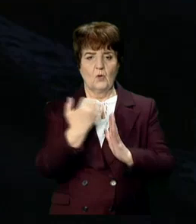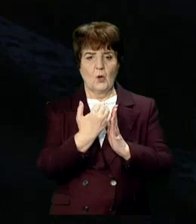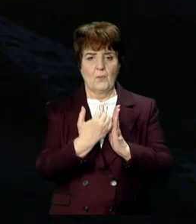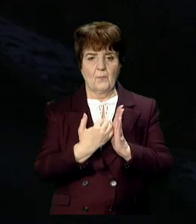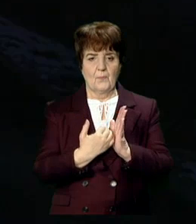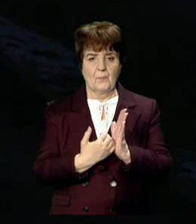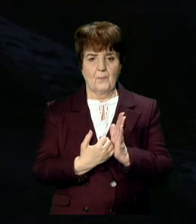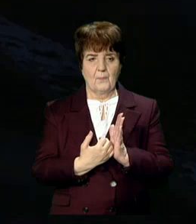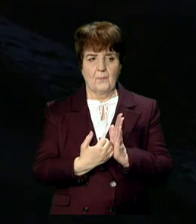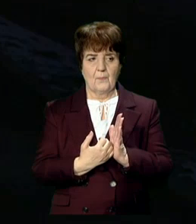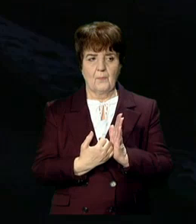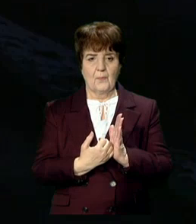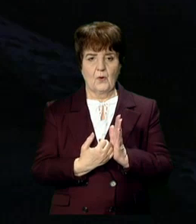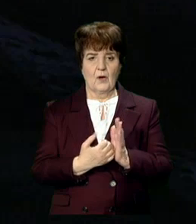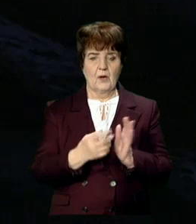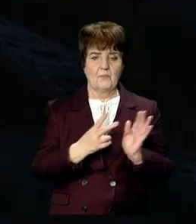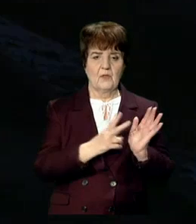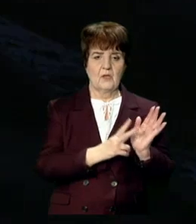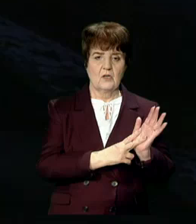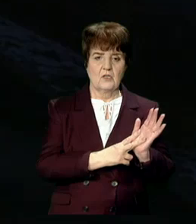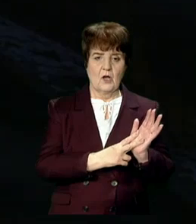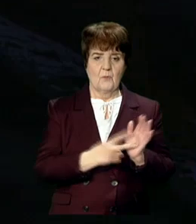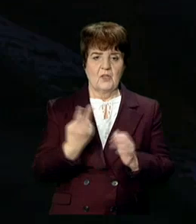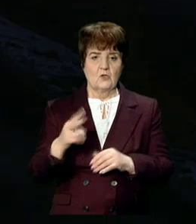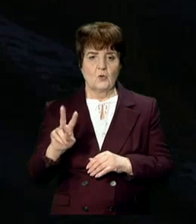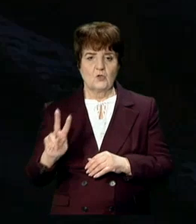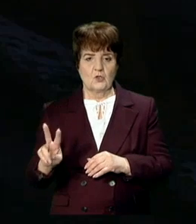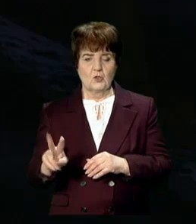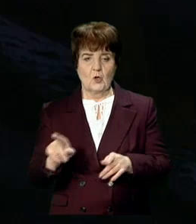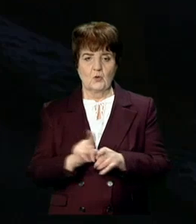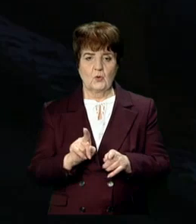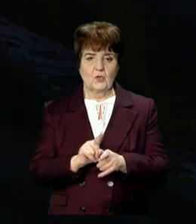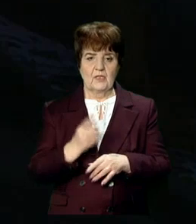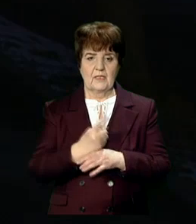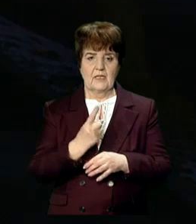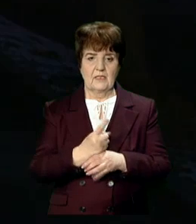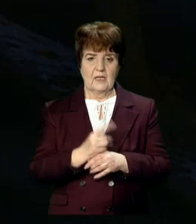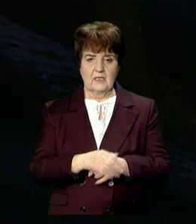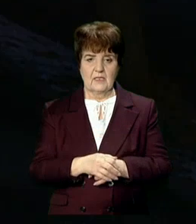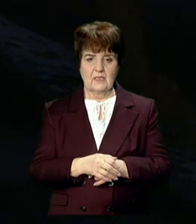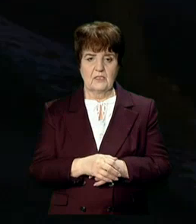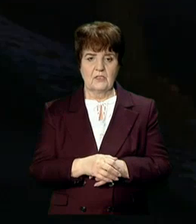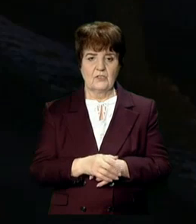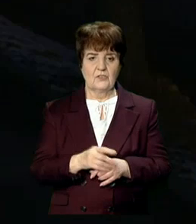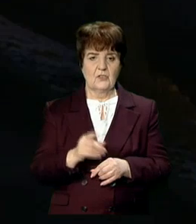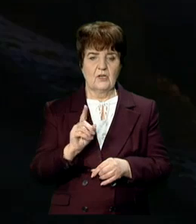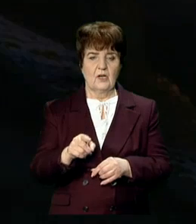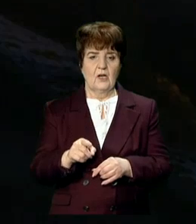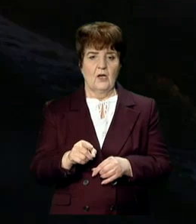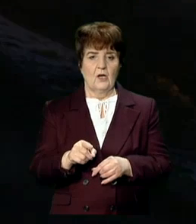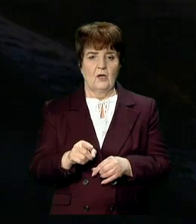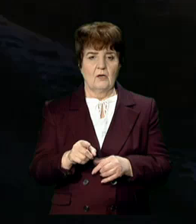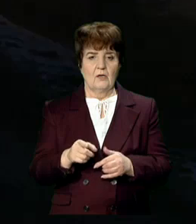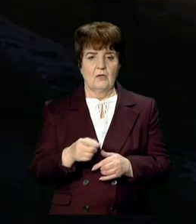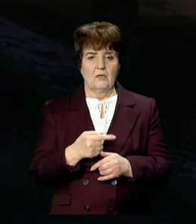special, mai exact între orele 7 și 22. Totodată vor fi interzise evenimentele private de orice fel, precum nunții